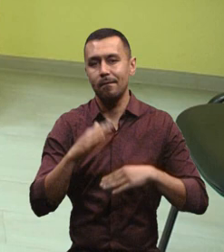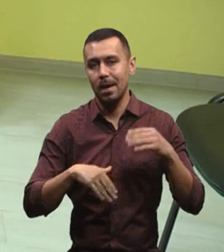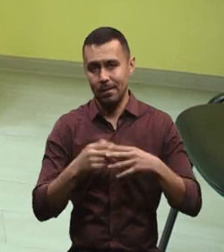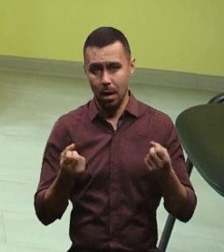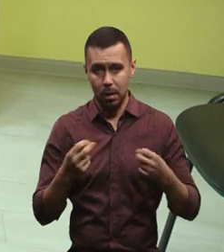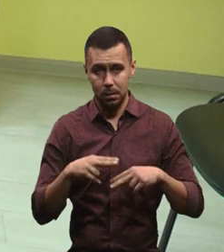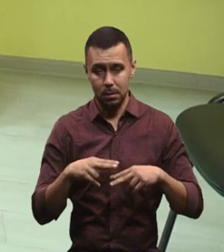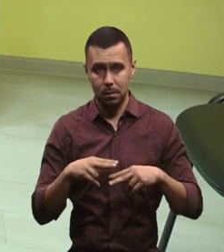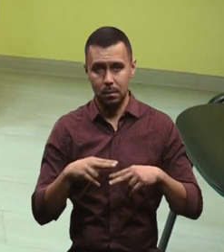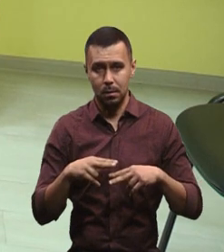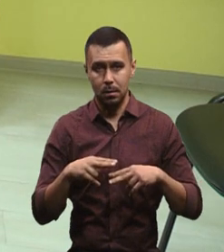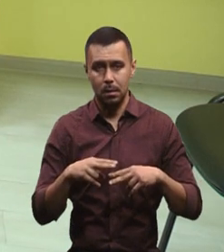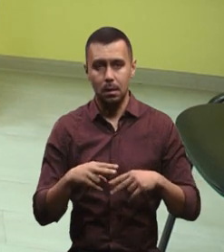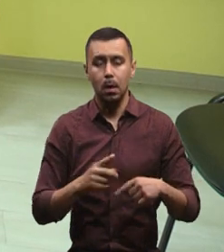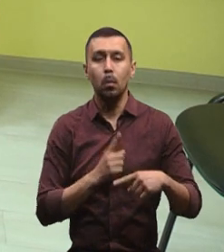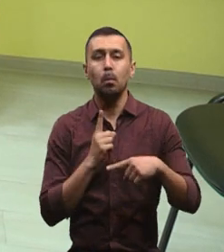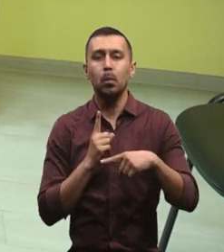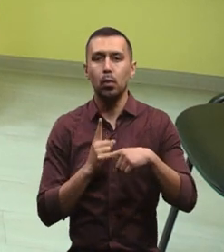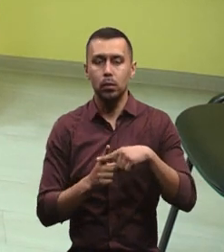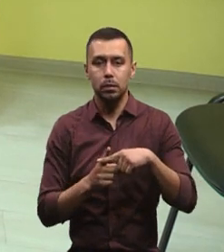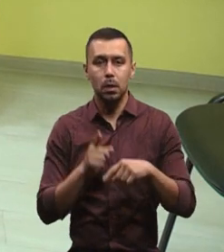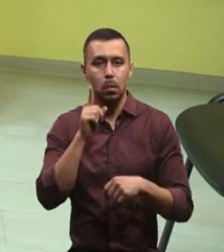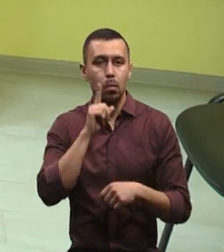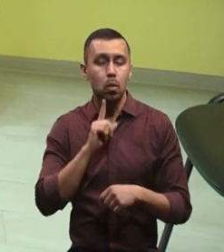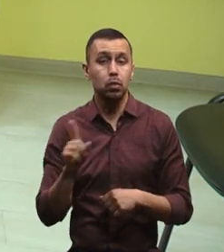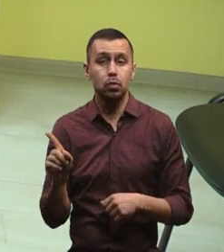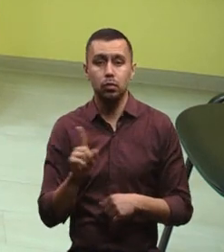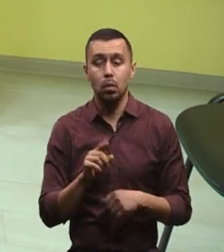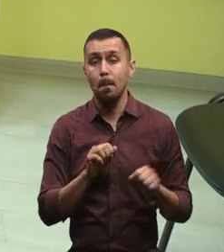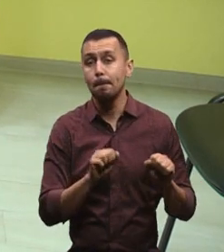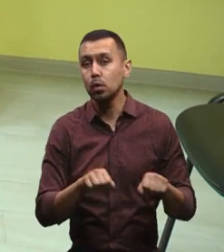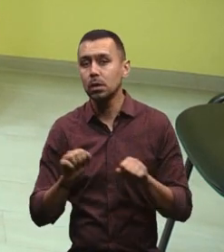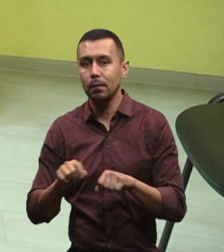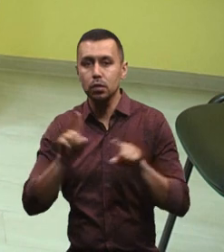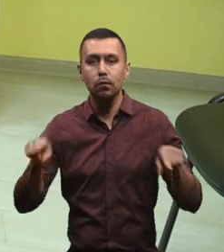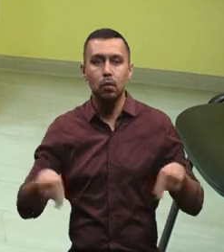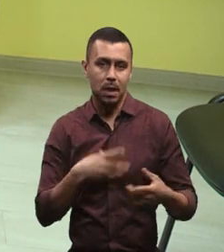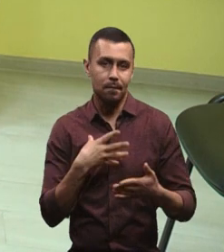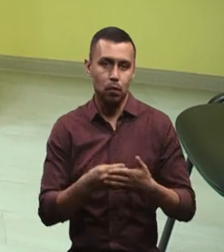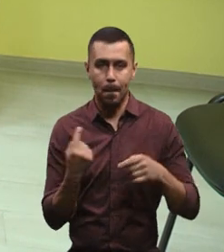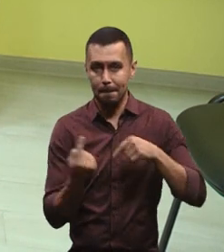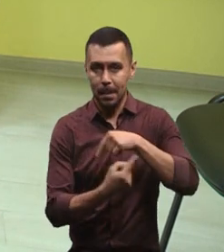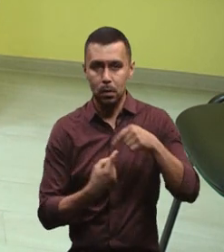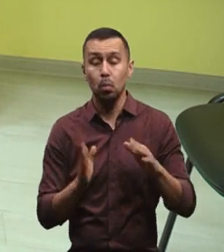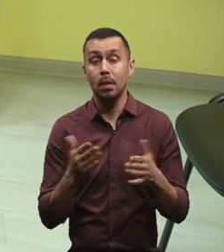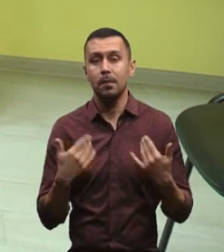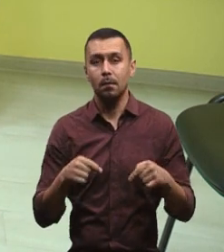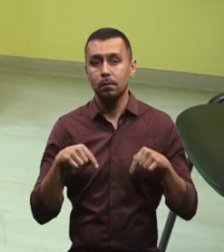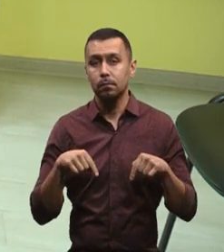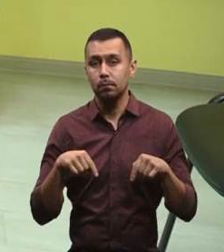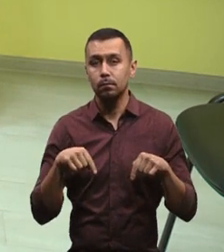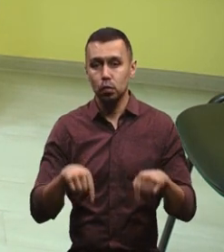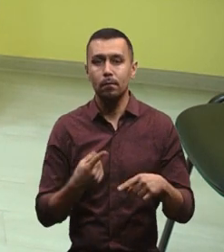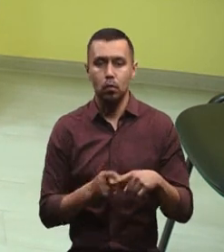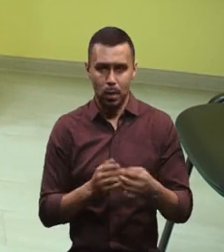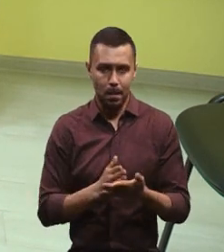кваліфікація та поки що, можливо, створення власної справи буде дуже в цьому